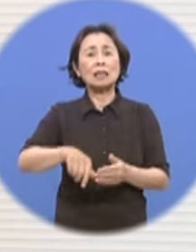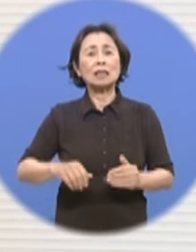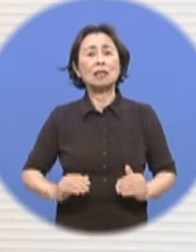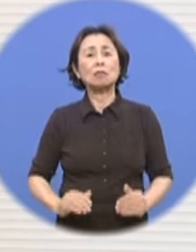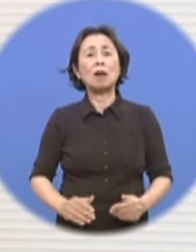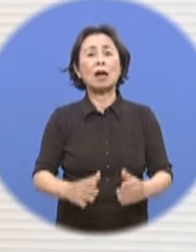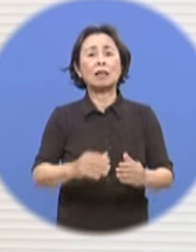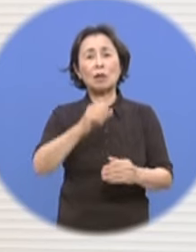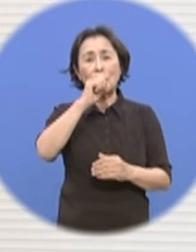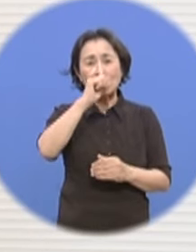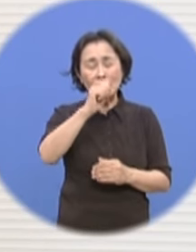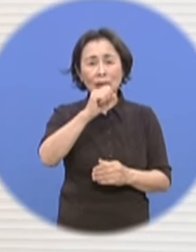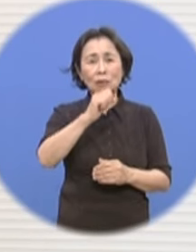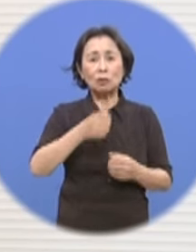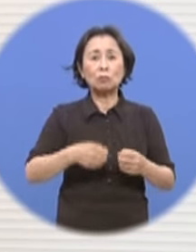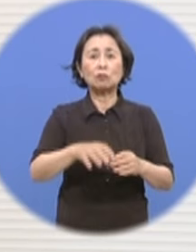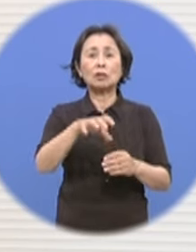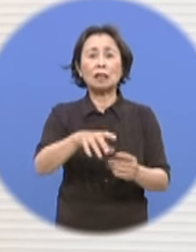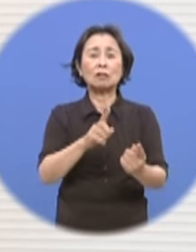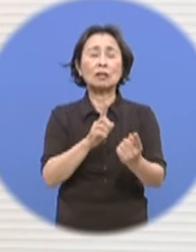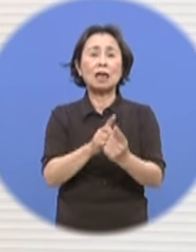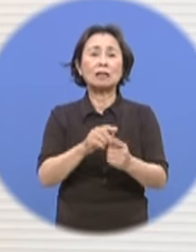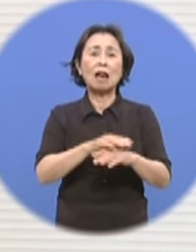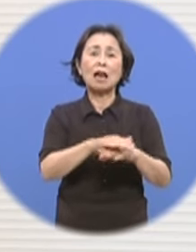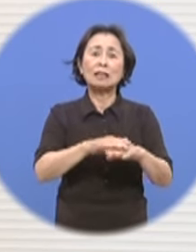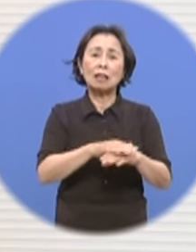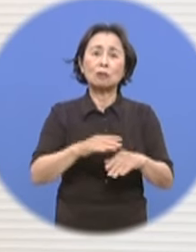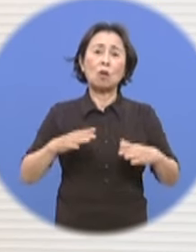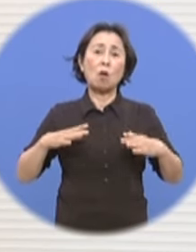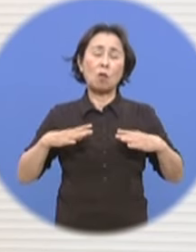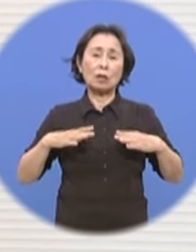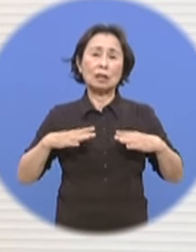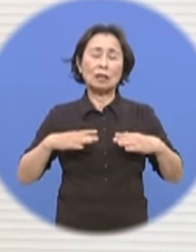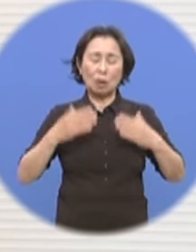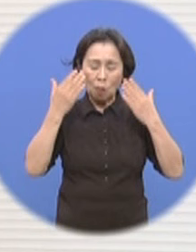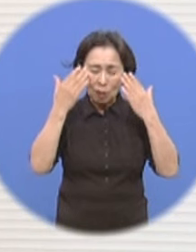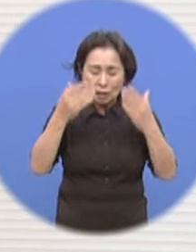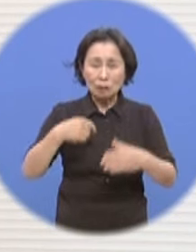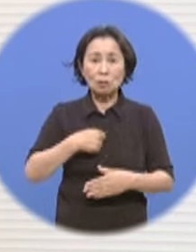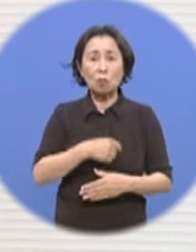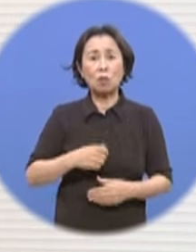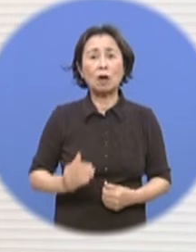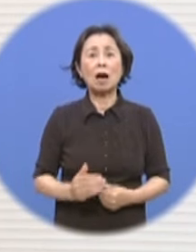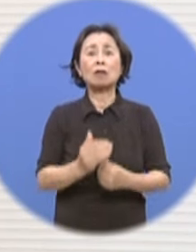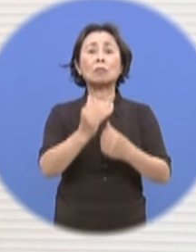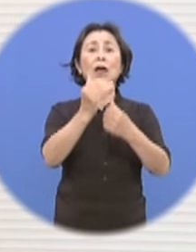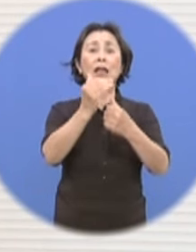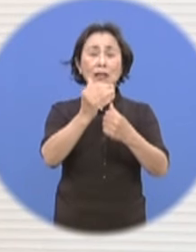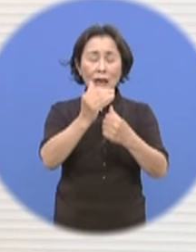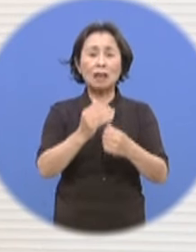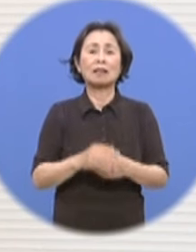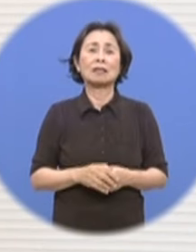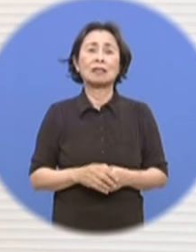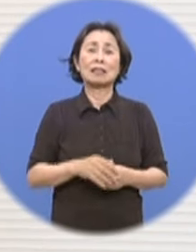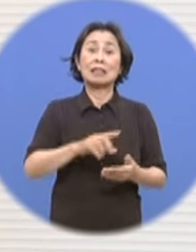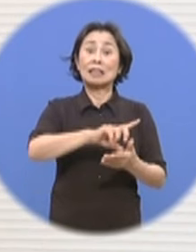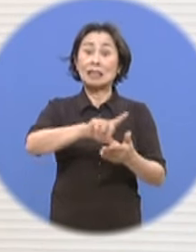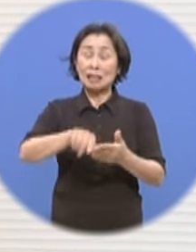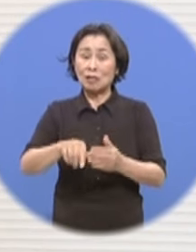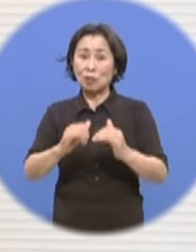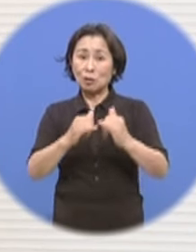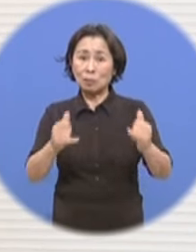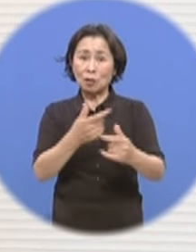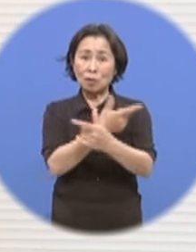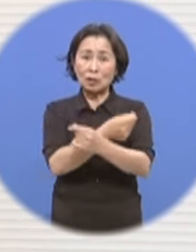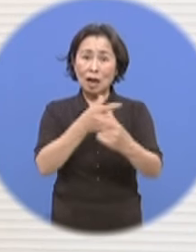いう故郷への愛着や誇り地域に貢献する心が育まれることそして地域の皆様が互のつながり